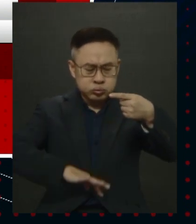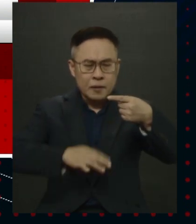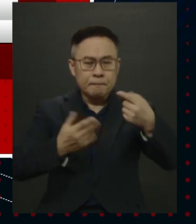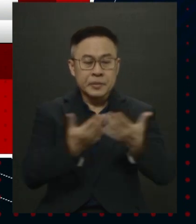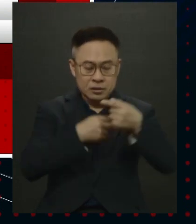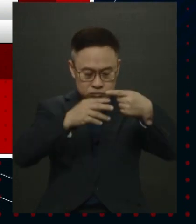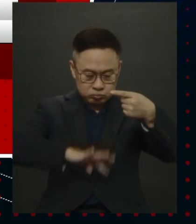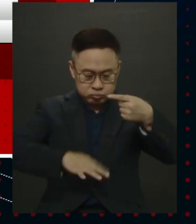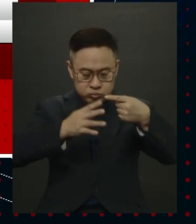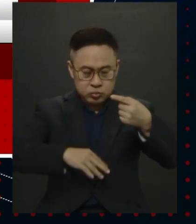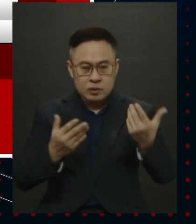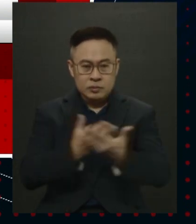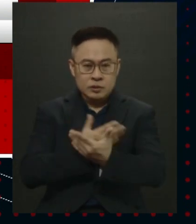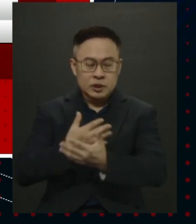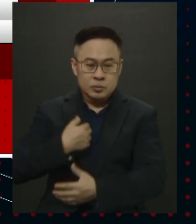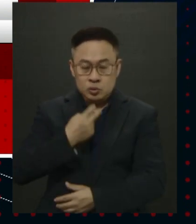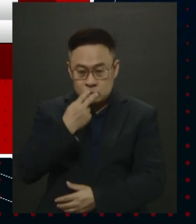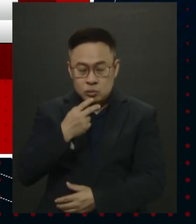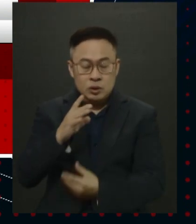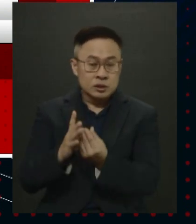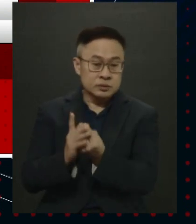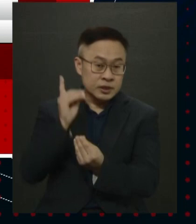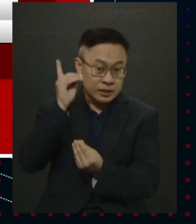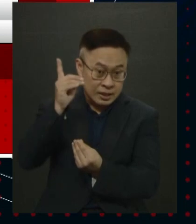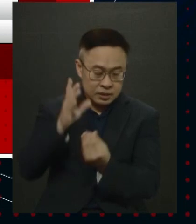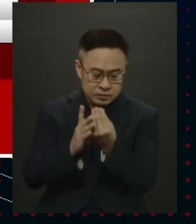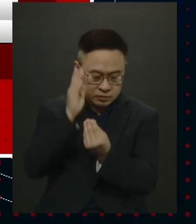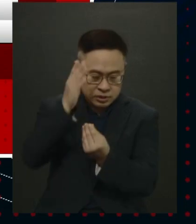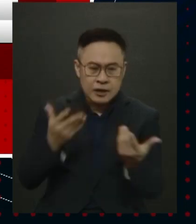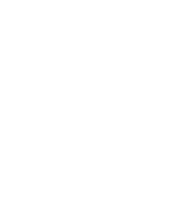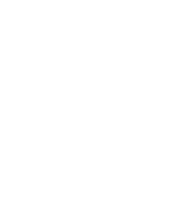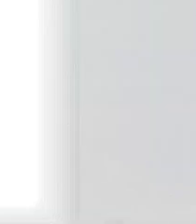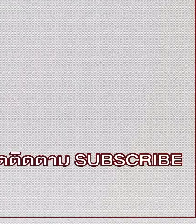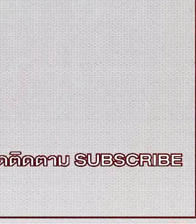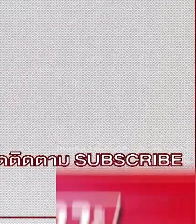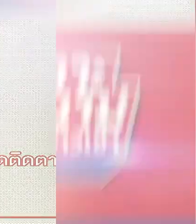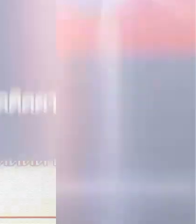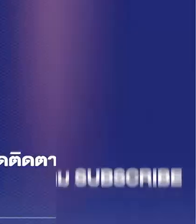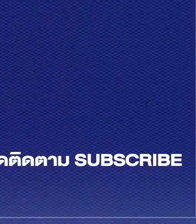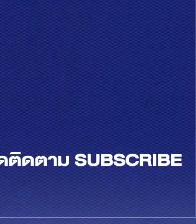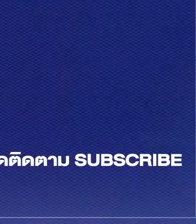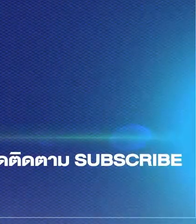สัปดาห์หน้าว่าจะมีการอันดับจะมีการขยับเปลี่ยนแปลงอย่างไรบ้างนะครับ